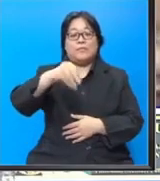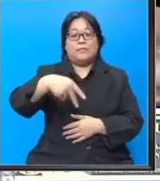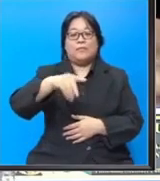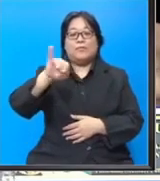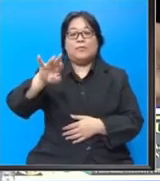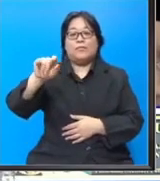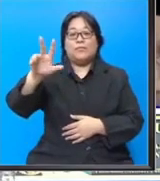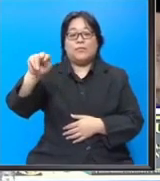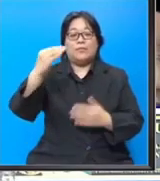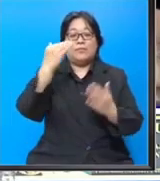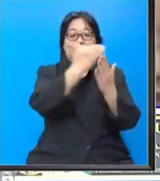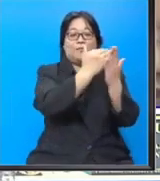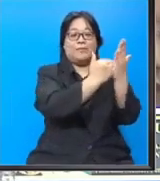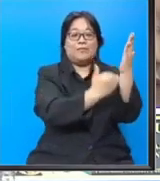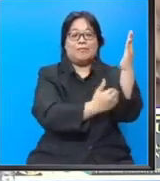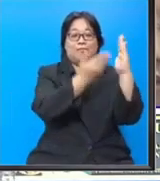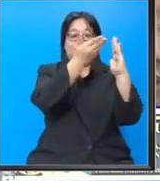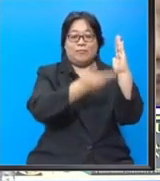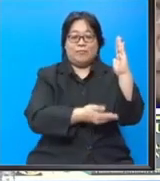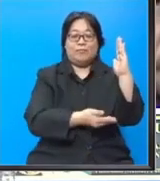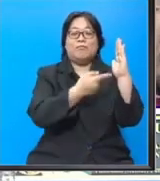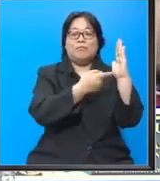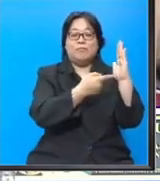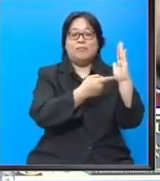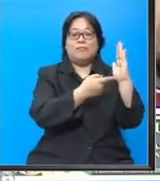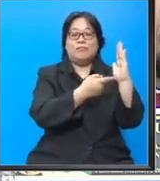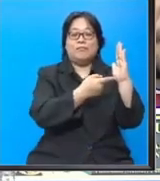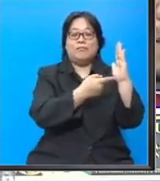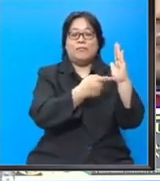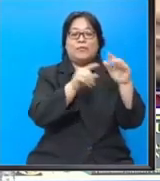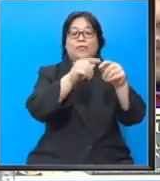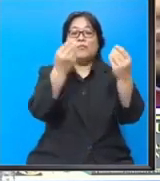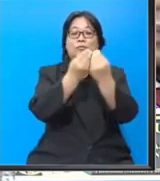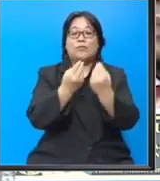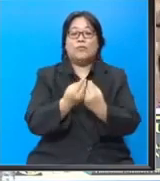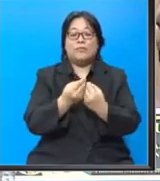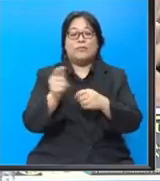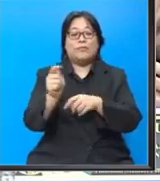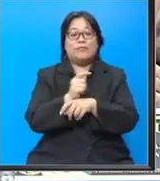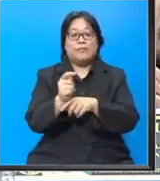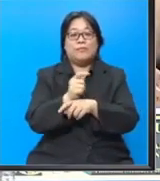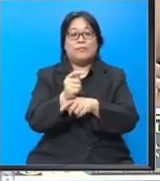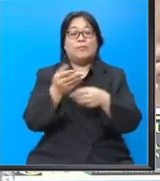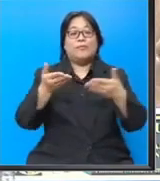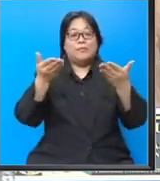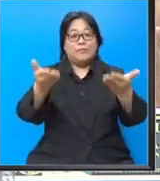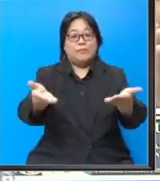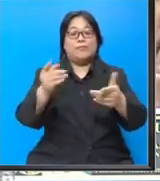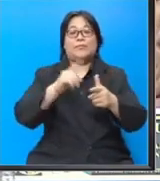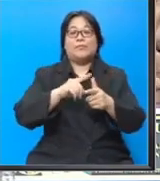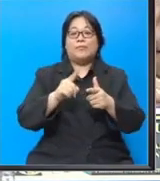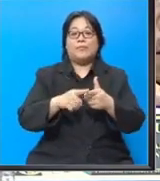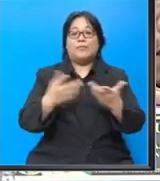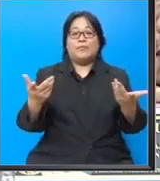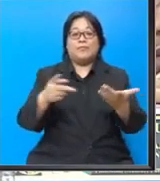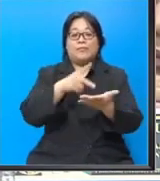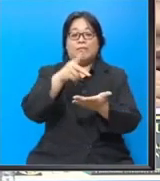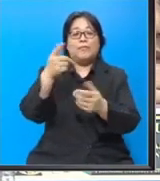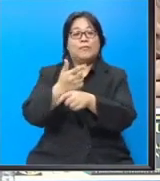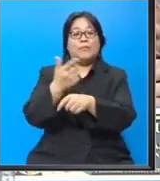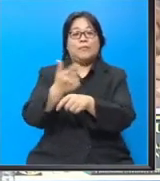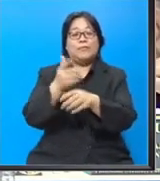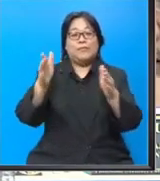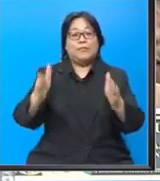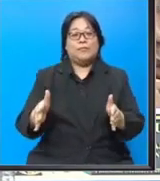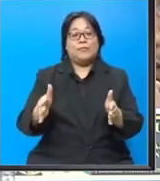berkenaan dengan senarai kita hi ha training provider ataupun am a plate